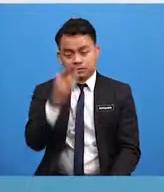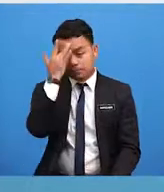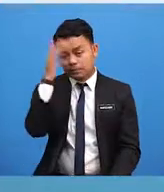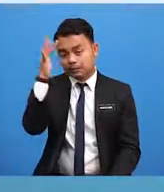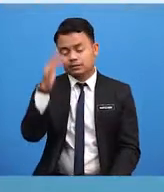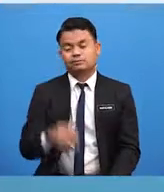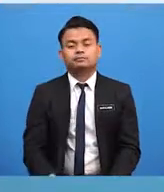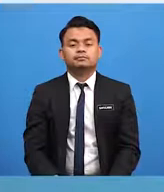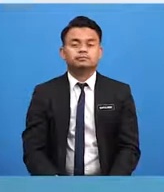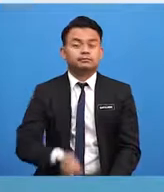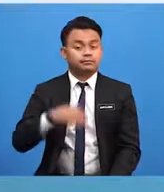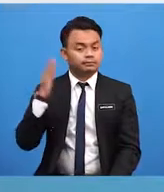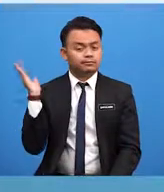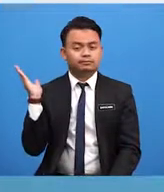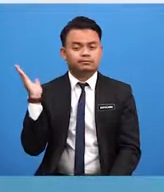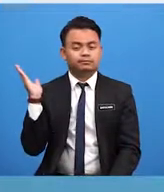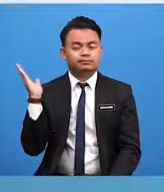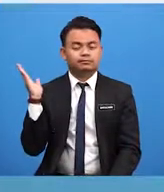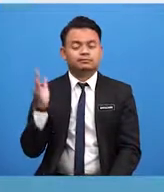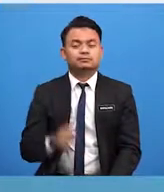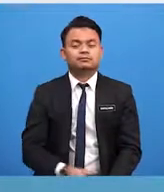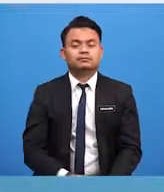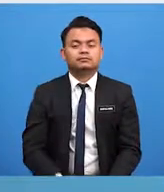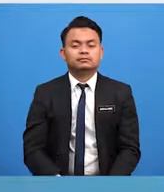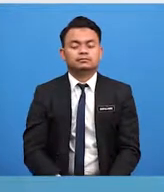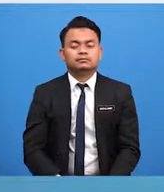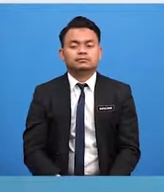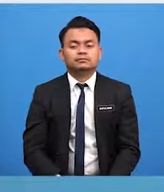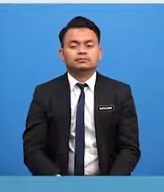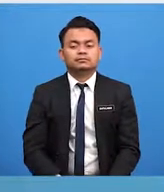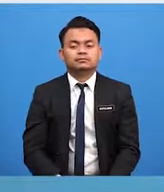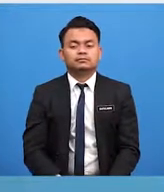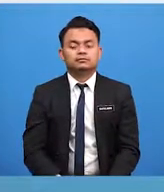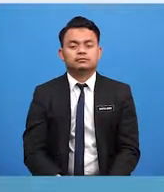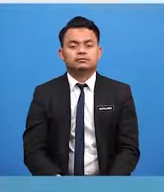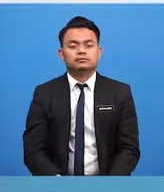Ya, pandai. Tisu dapur. Stainless steel strainer.